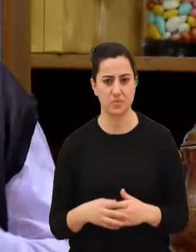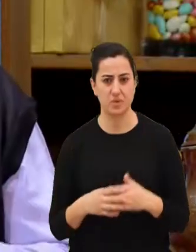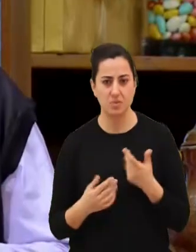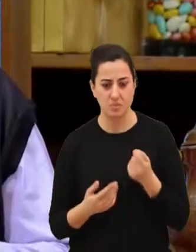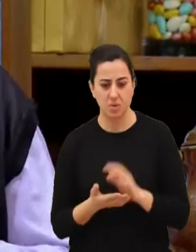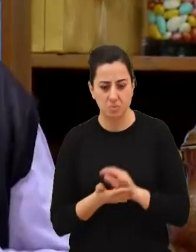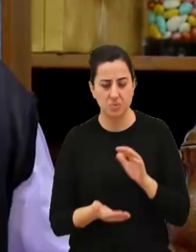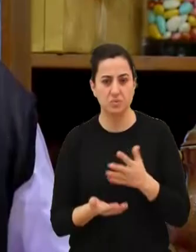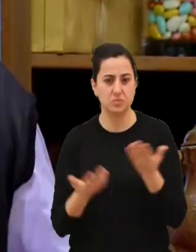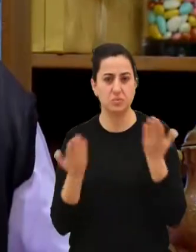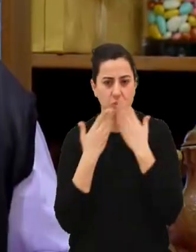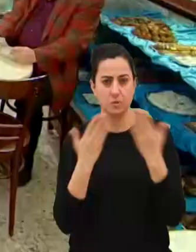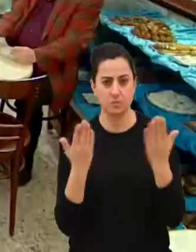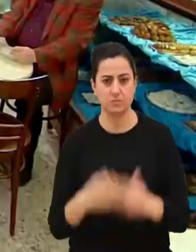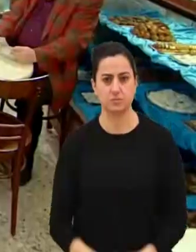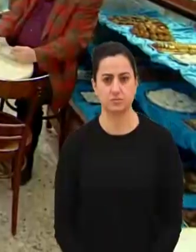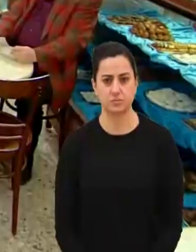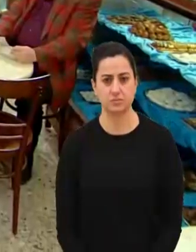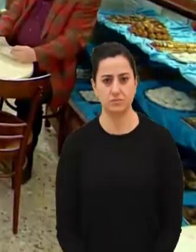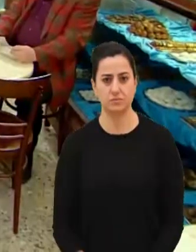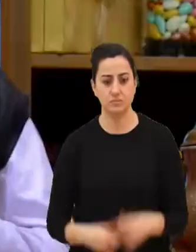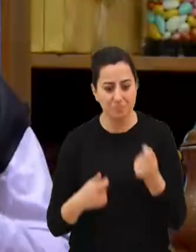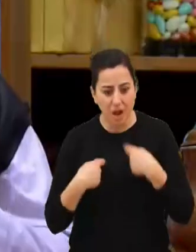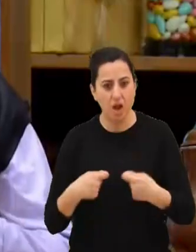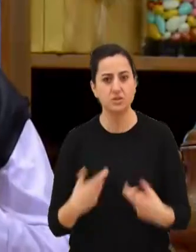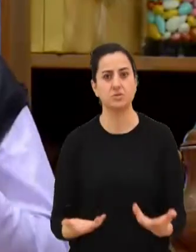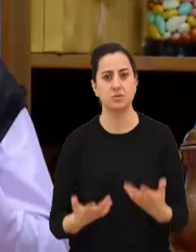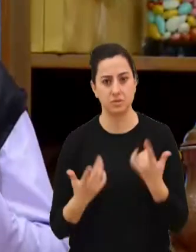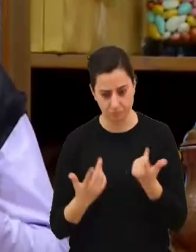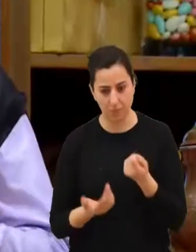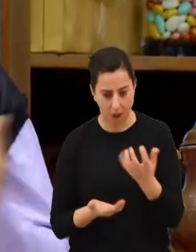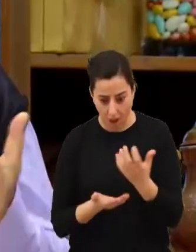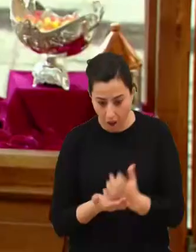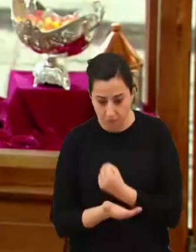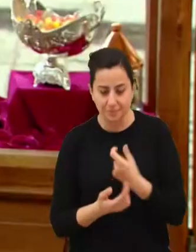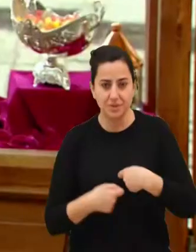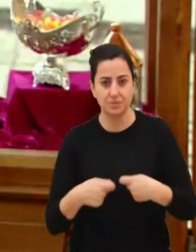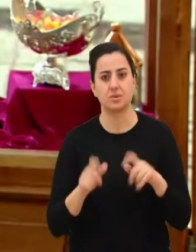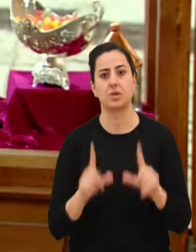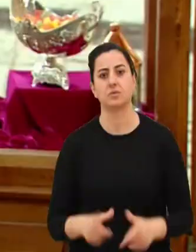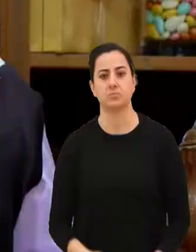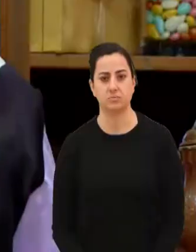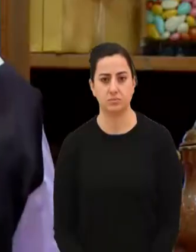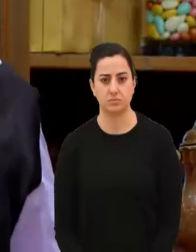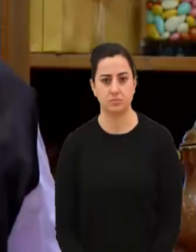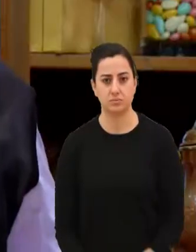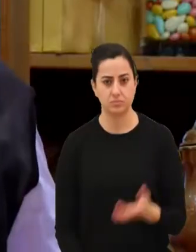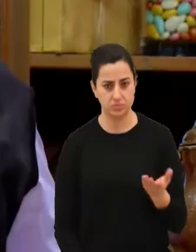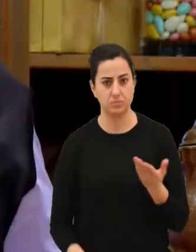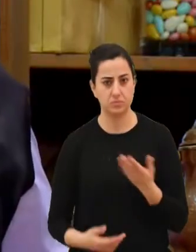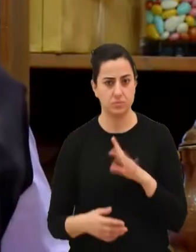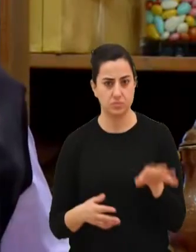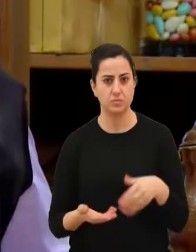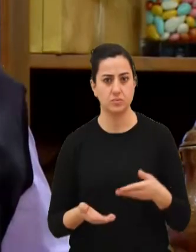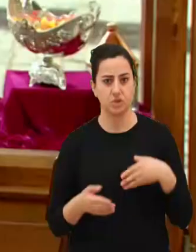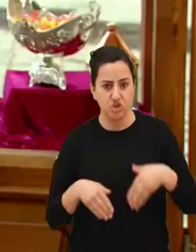para biriktiriyorsun hala suratın bir karış be. Azıcık ağırca, ağırca değil mi? Ağırca sağa sola şey yap. Kefenin cebim var,